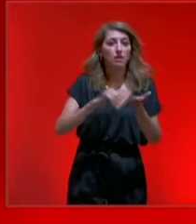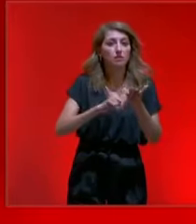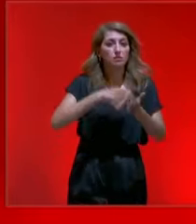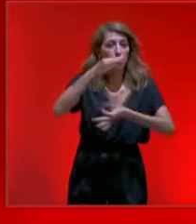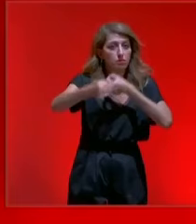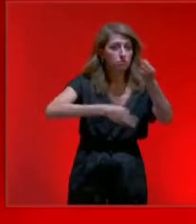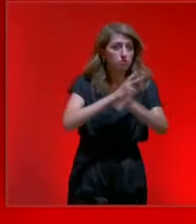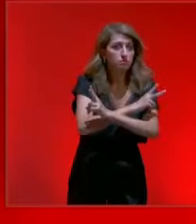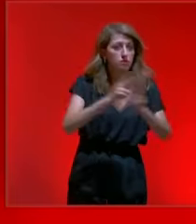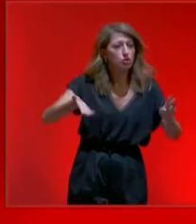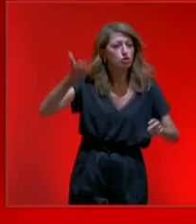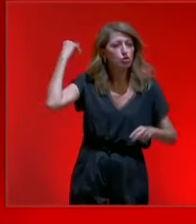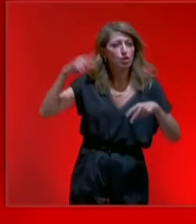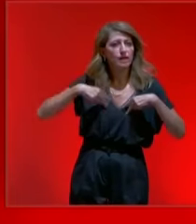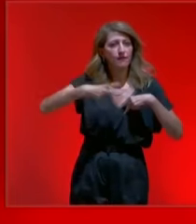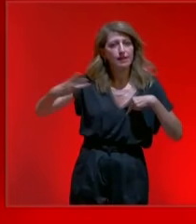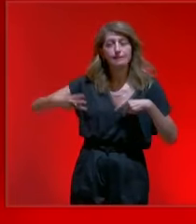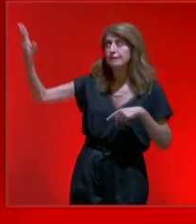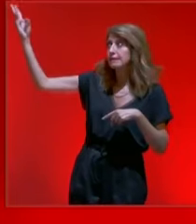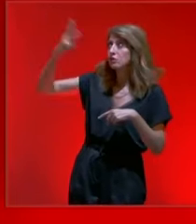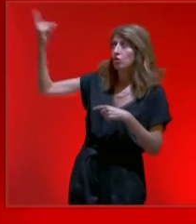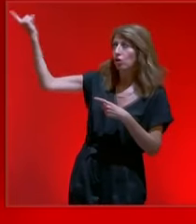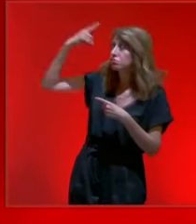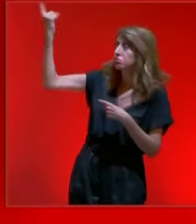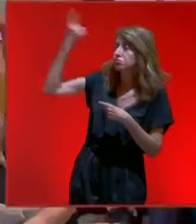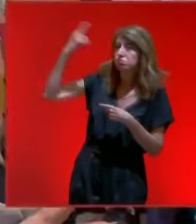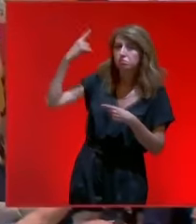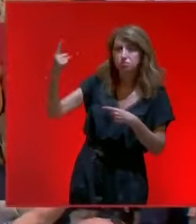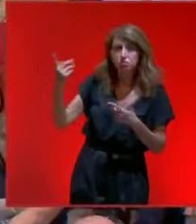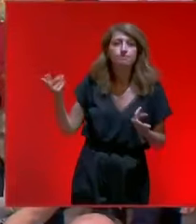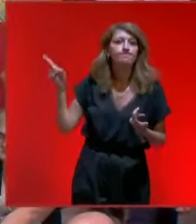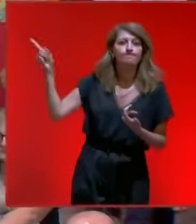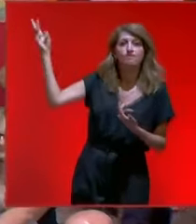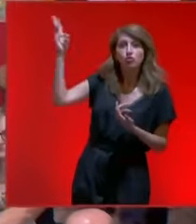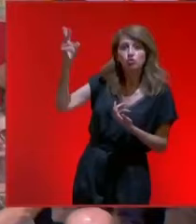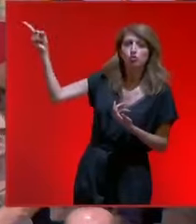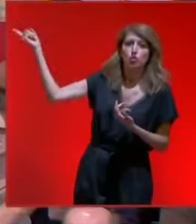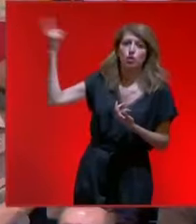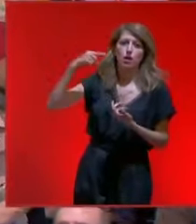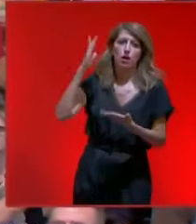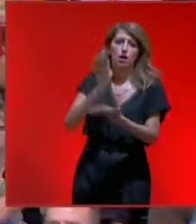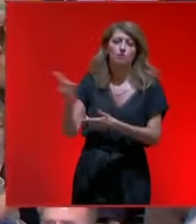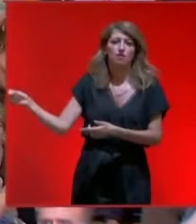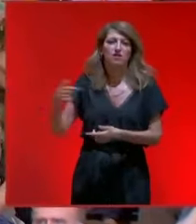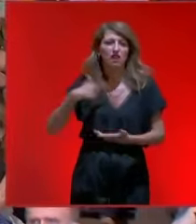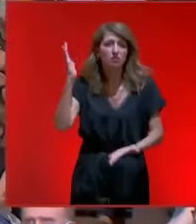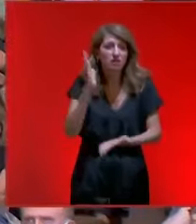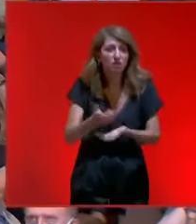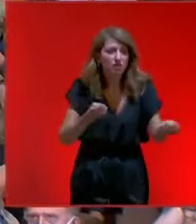ότι δεν γινόταν αλλιώς. Οι βασικές στρατηγικές μας δεσμεύσεις είναι